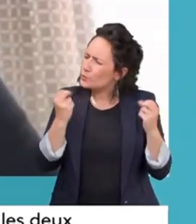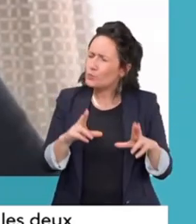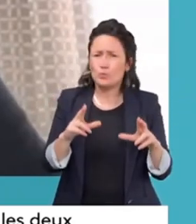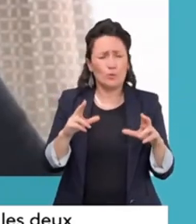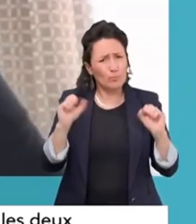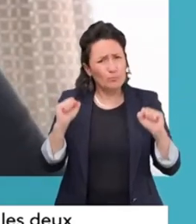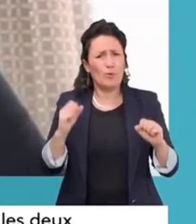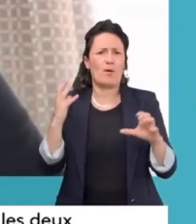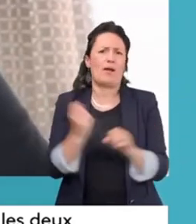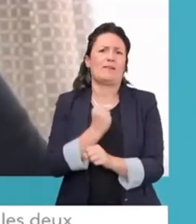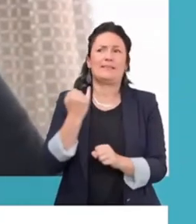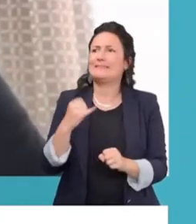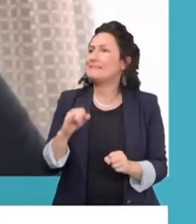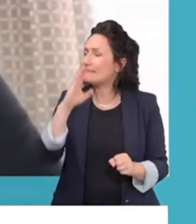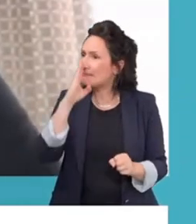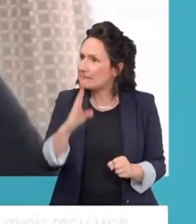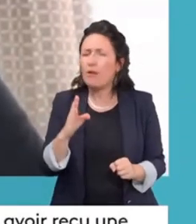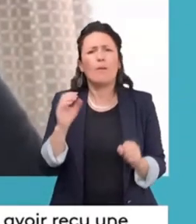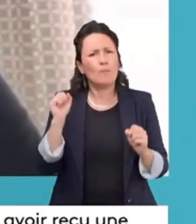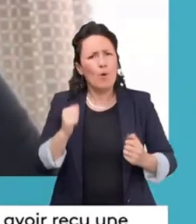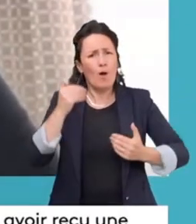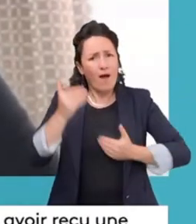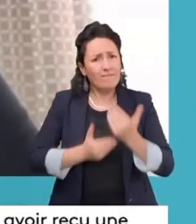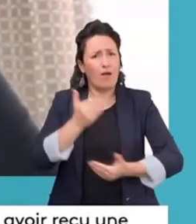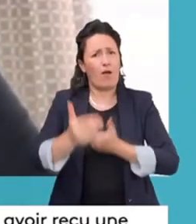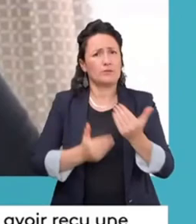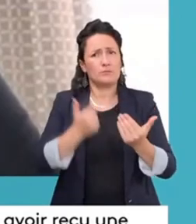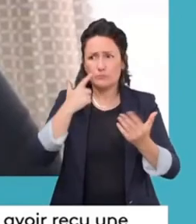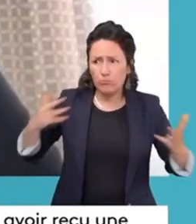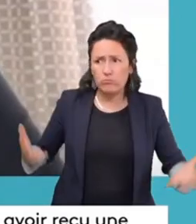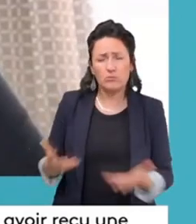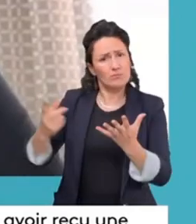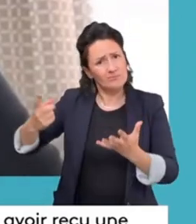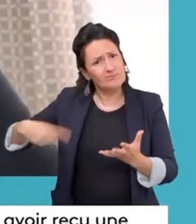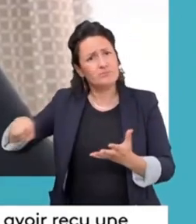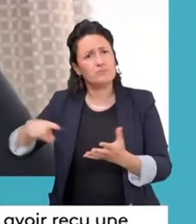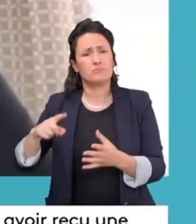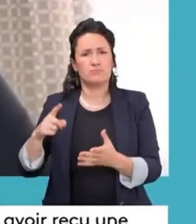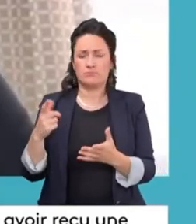sincères dans leur démarche à faire avancer les droits pour celles et ceux qui aujourd'hui